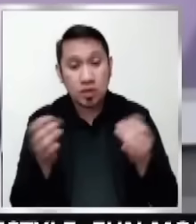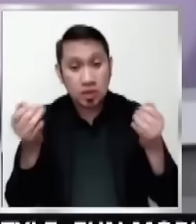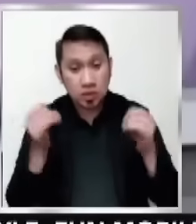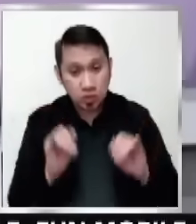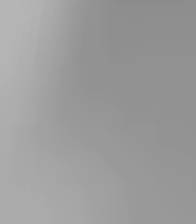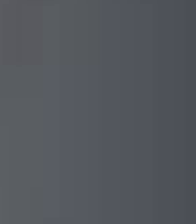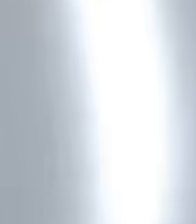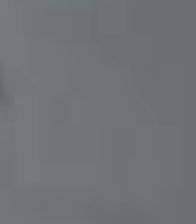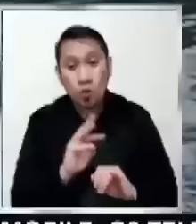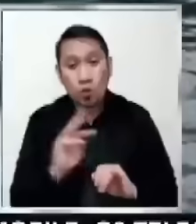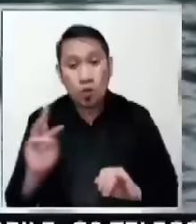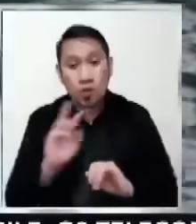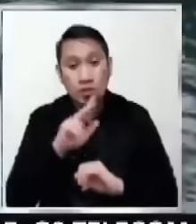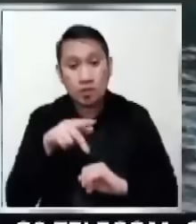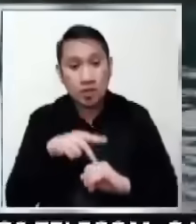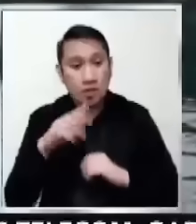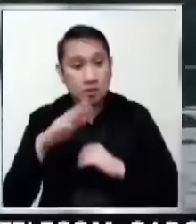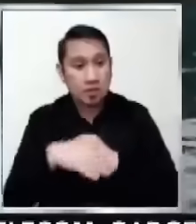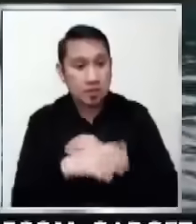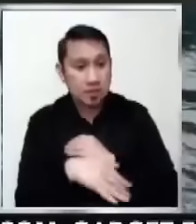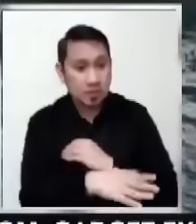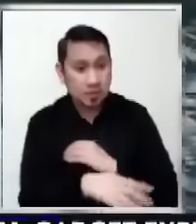Abdurrahman.